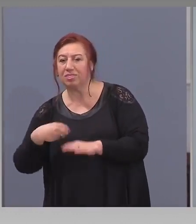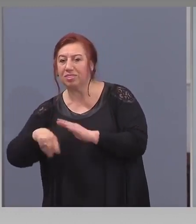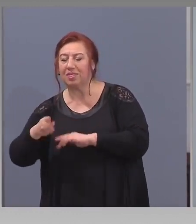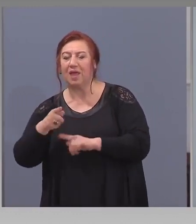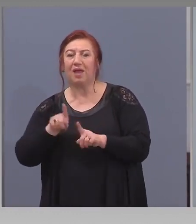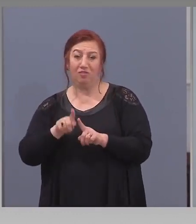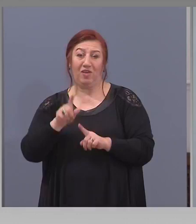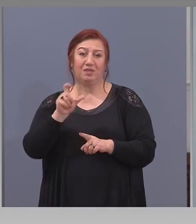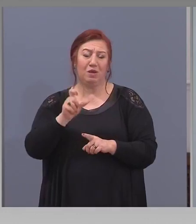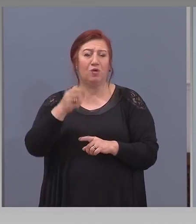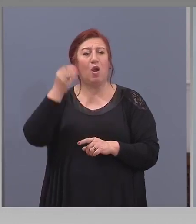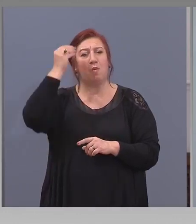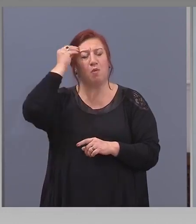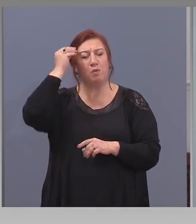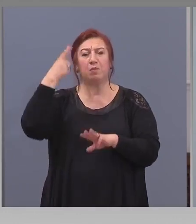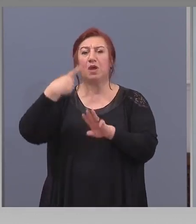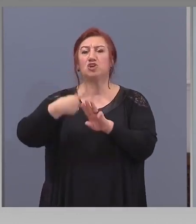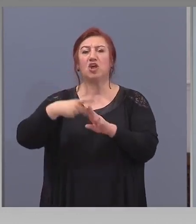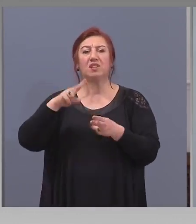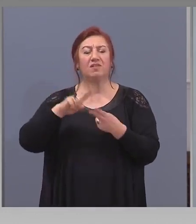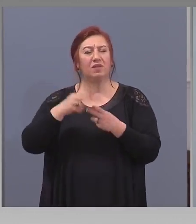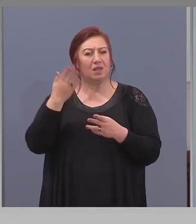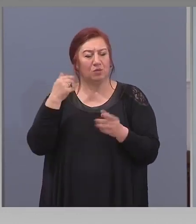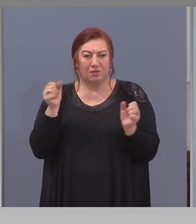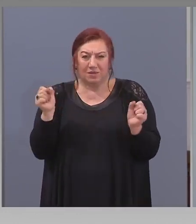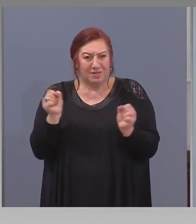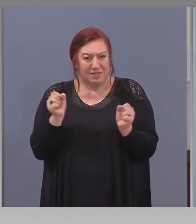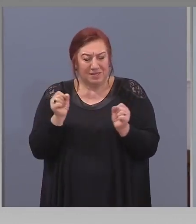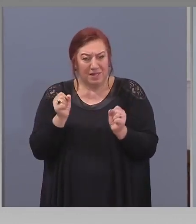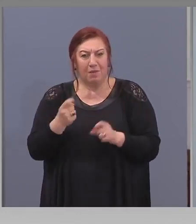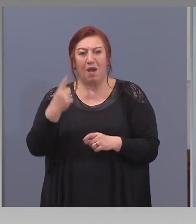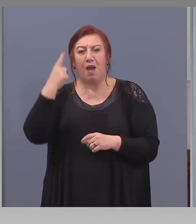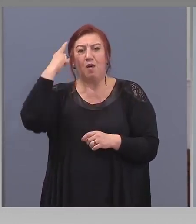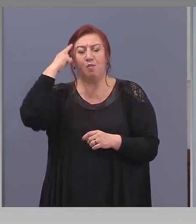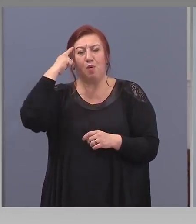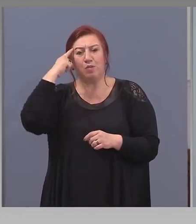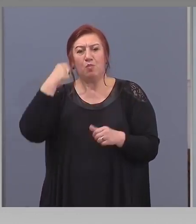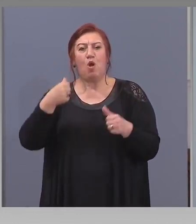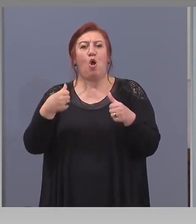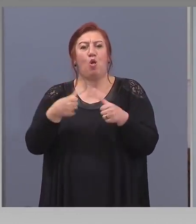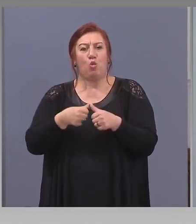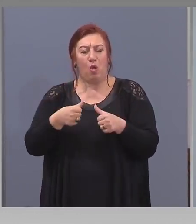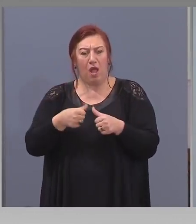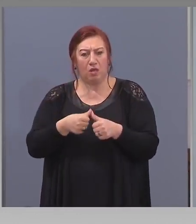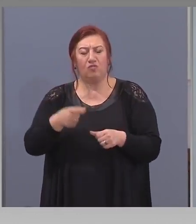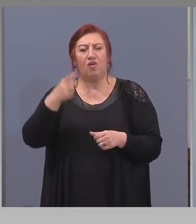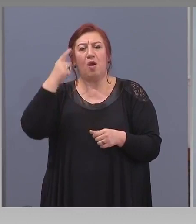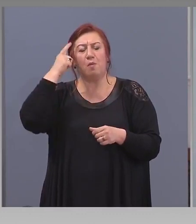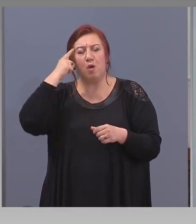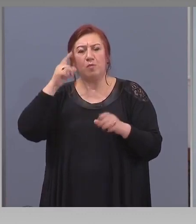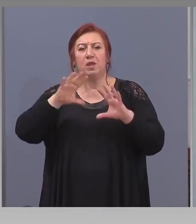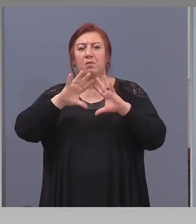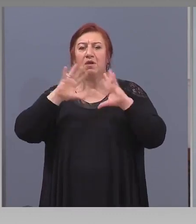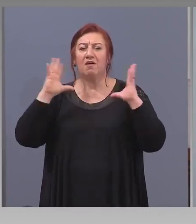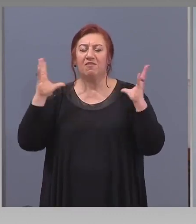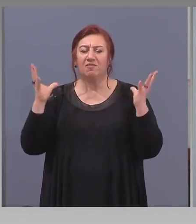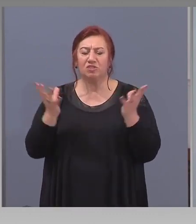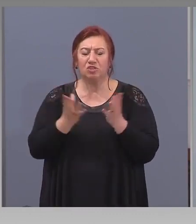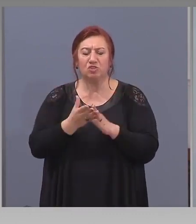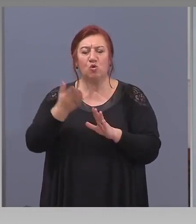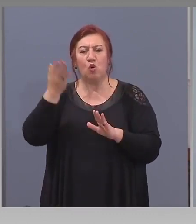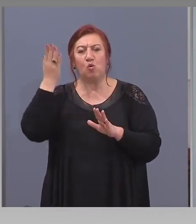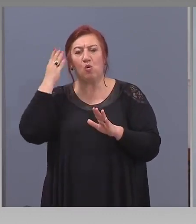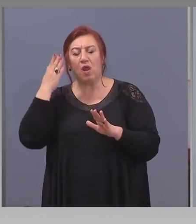помниме Жан Видовата зима, помниме Луканова и какви ли не бяха, помниме когато събориха банките 90 и коя